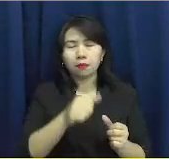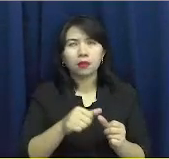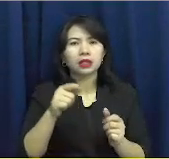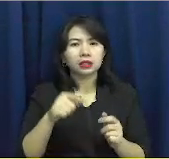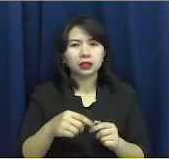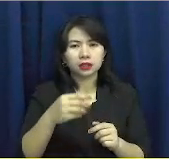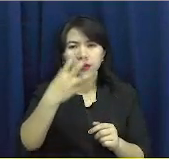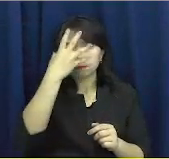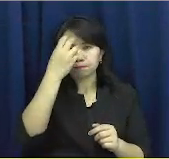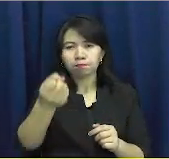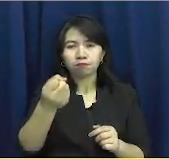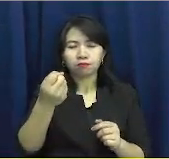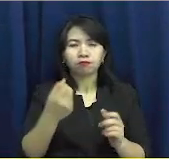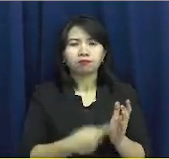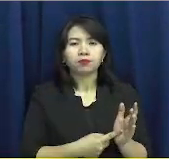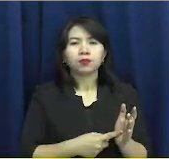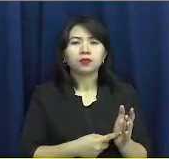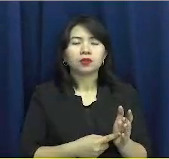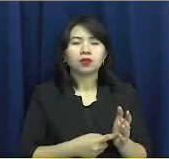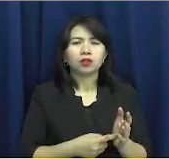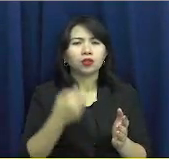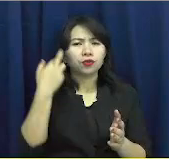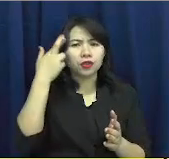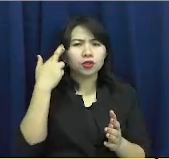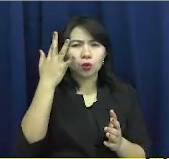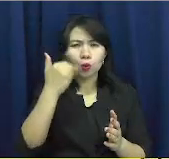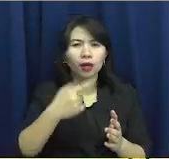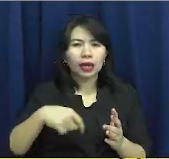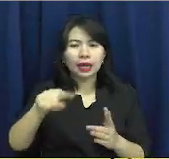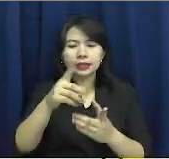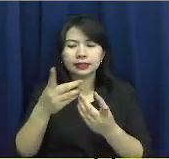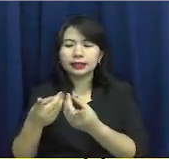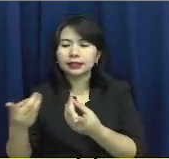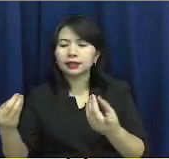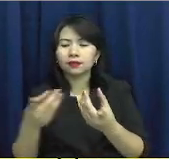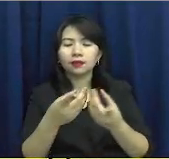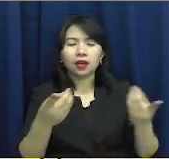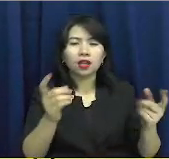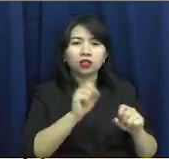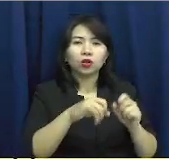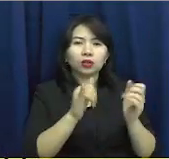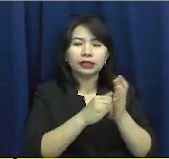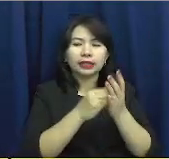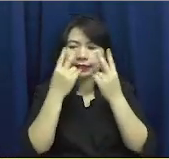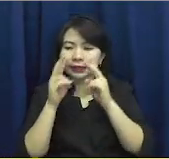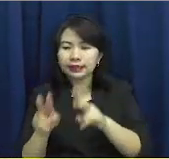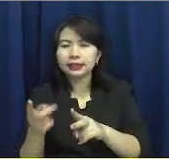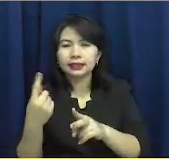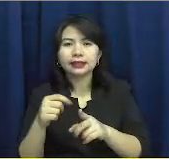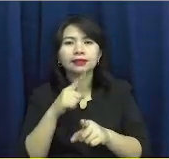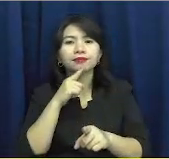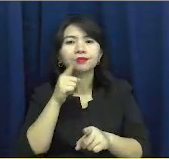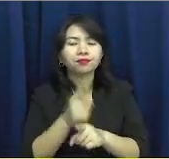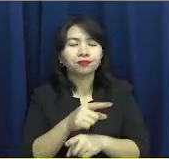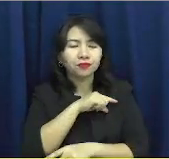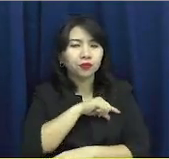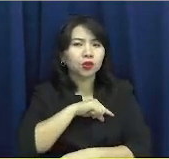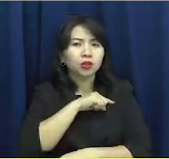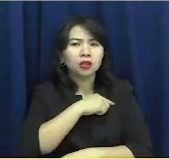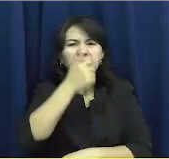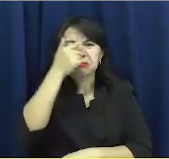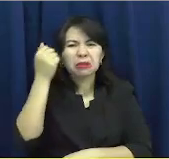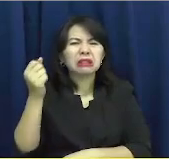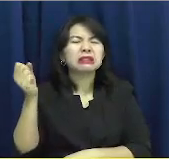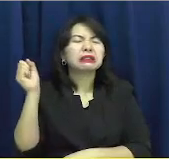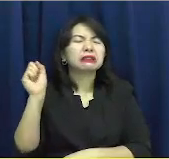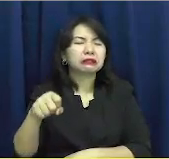ni Sir Jow kanina. Kaya tayo binrake down para lumabas yung genuine quantity. Diba? Kasi sayang yung dami, mga kapatid.